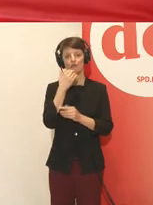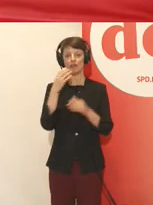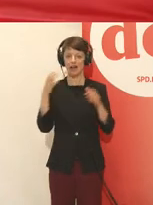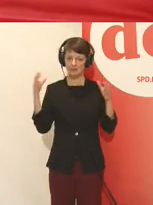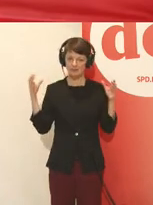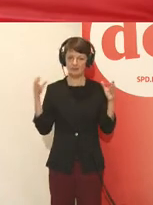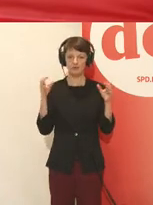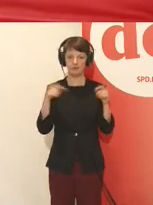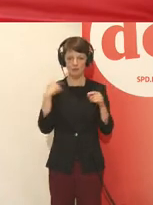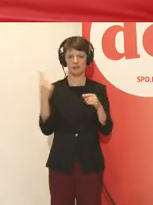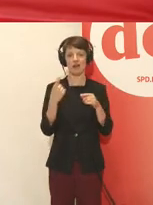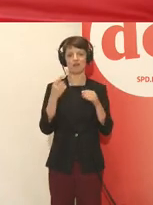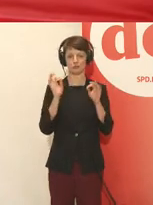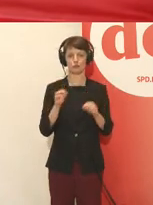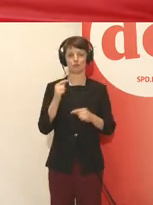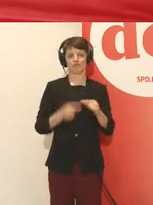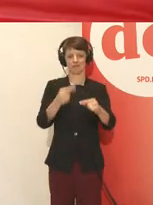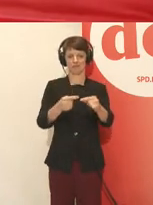vorankommen